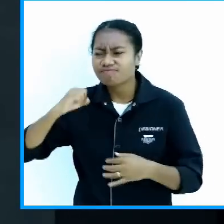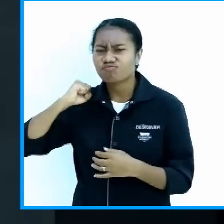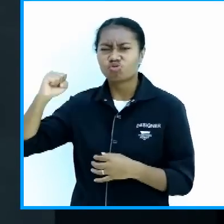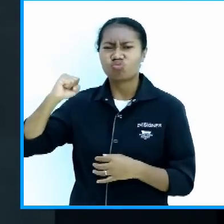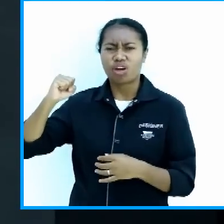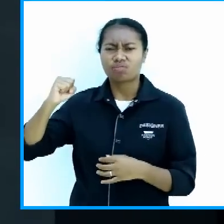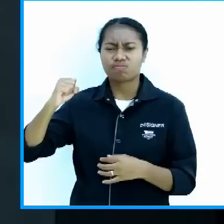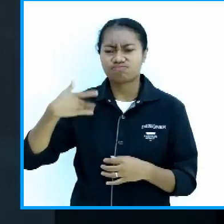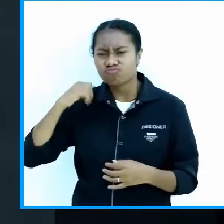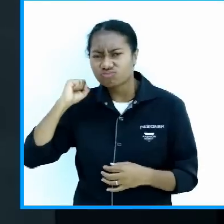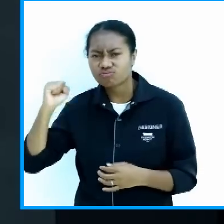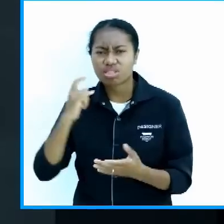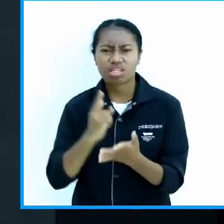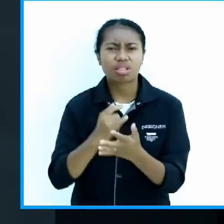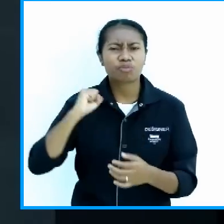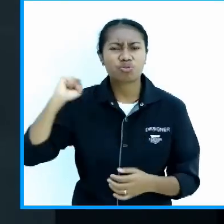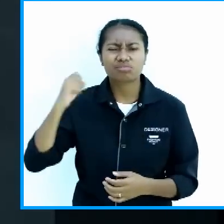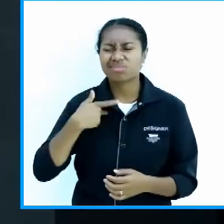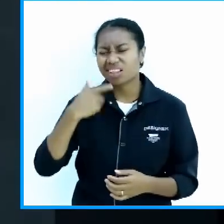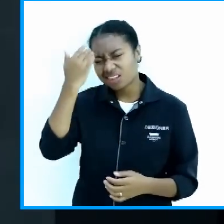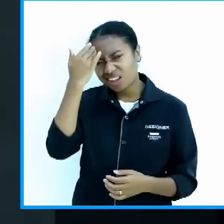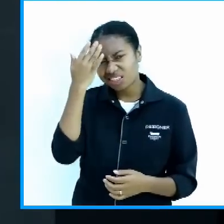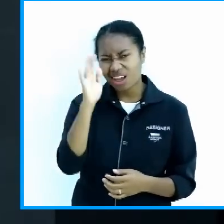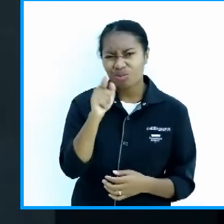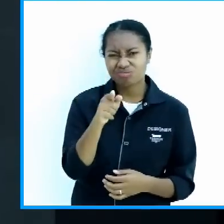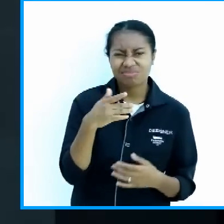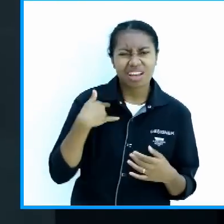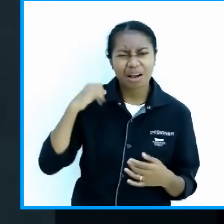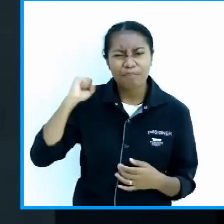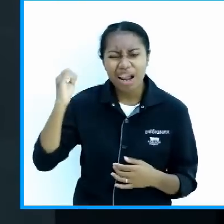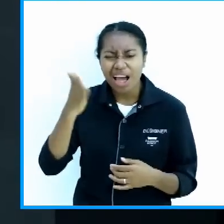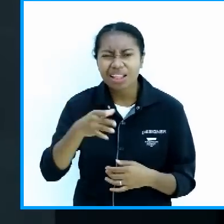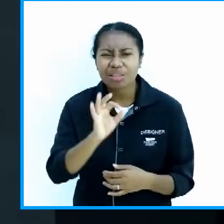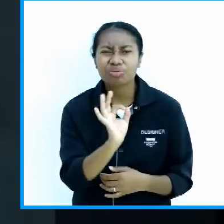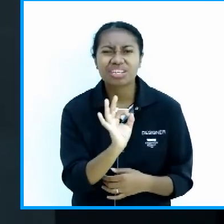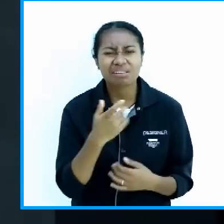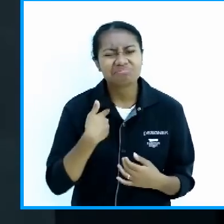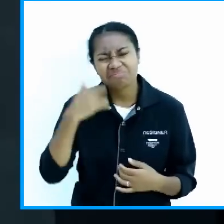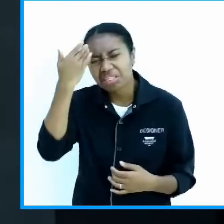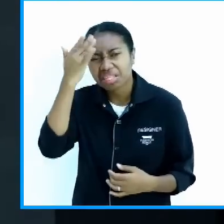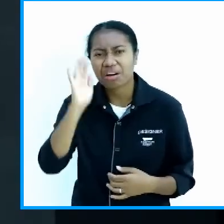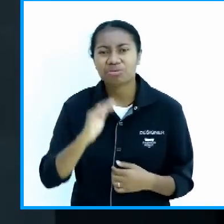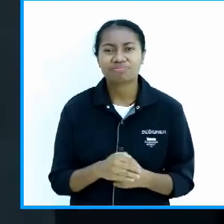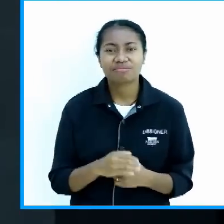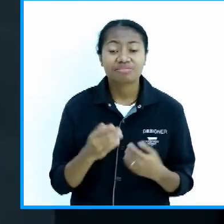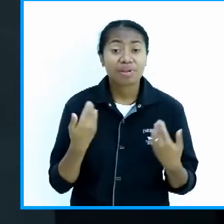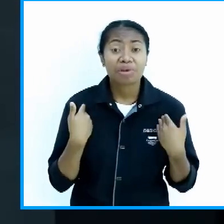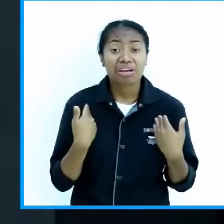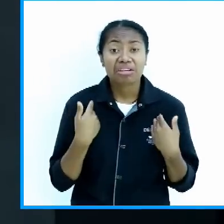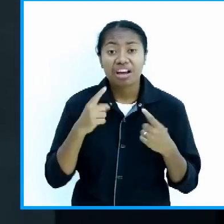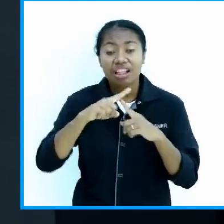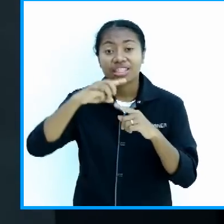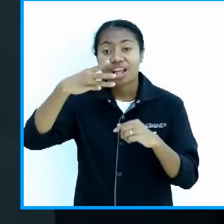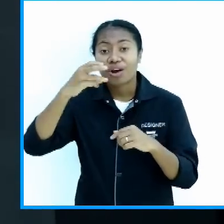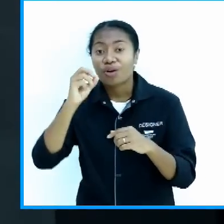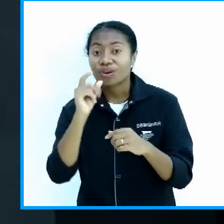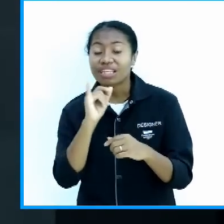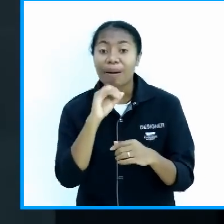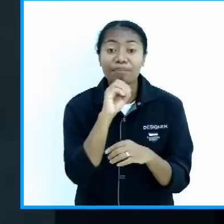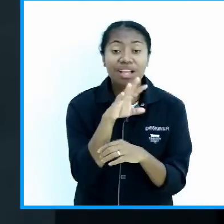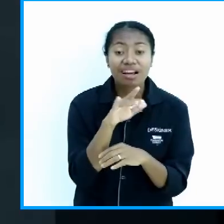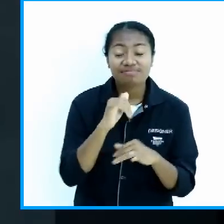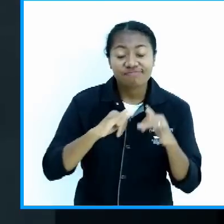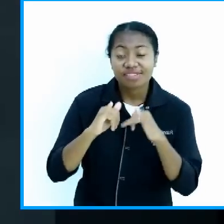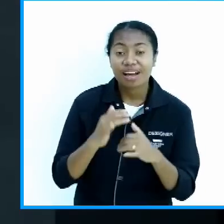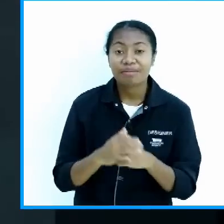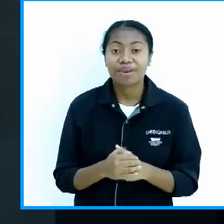ular. Ya, saya tidak tahu itu akhirnya dia jadi kebal atau tidak, tapi itu ada teori yang bilang begitu. Tapi yang terdokumentasi dengan baik itu